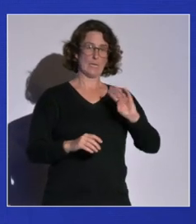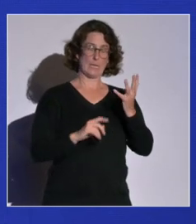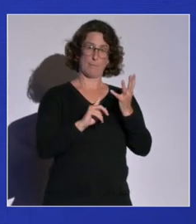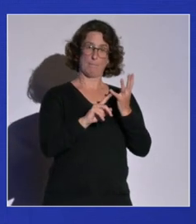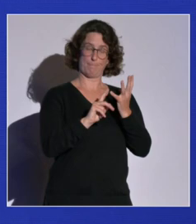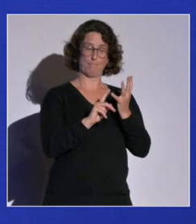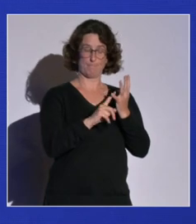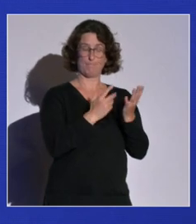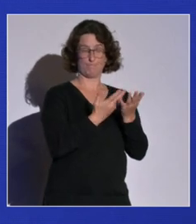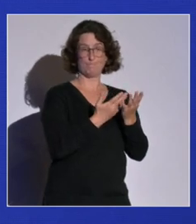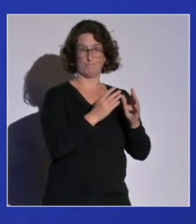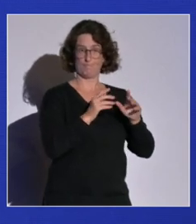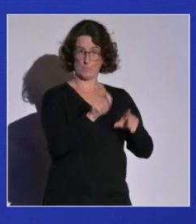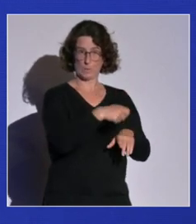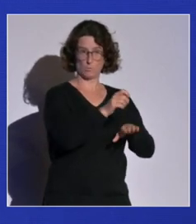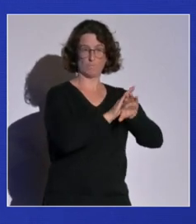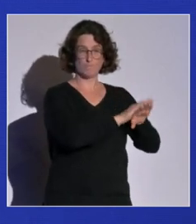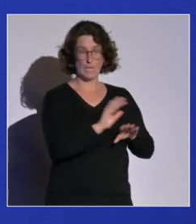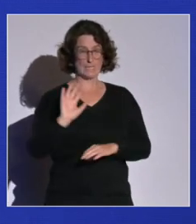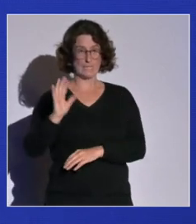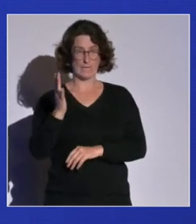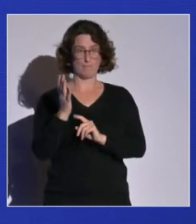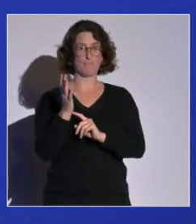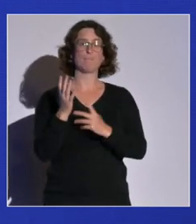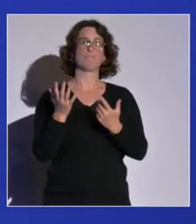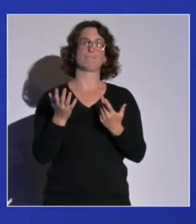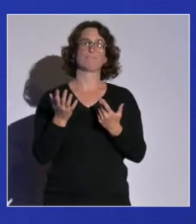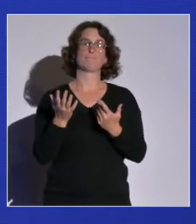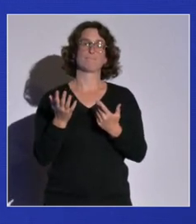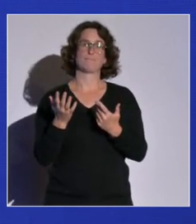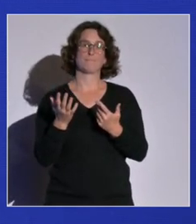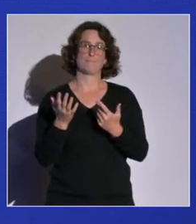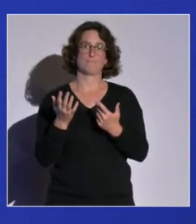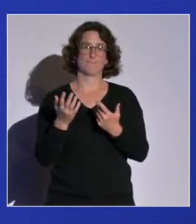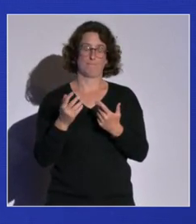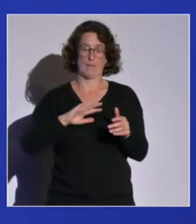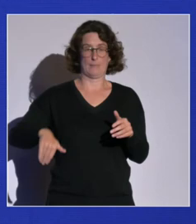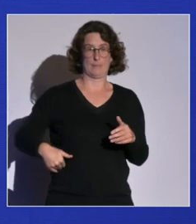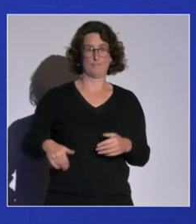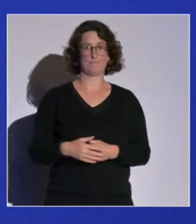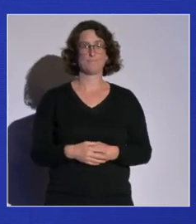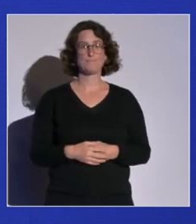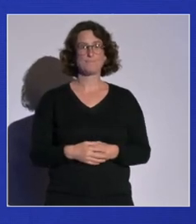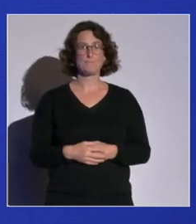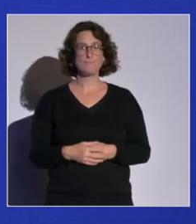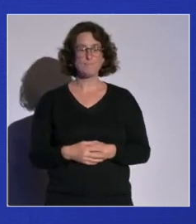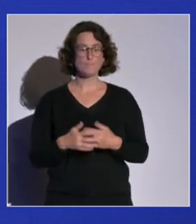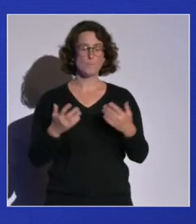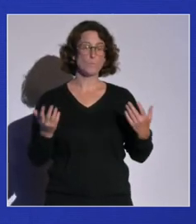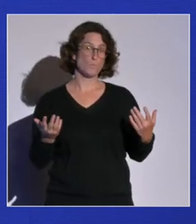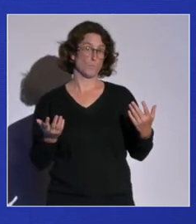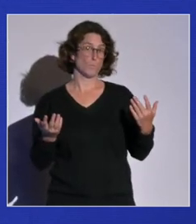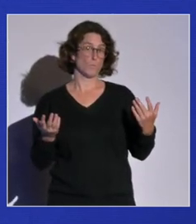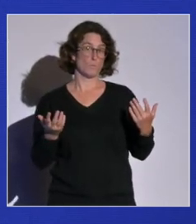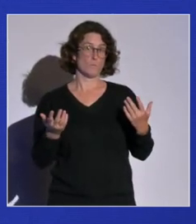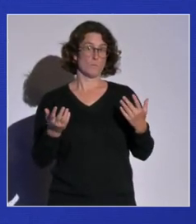j'en aurai fini, puisque j'en ai annoncé cinq. C'est la refondation de notre démocratie,